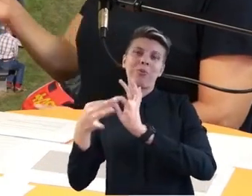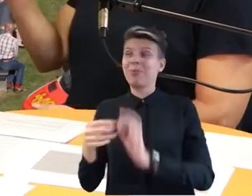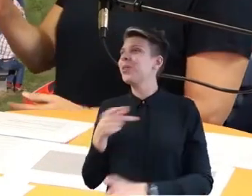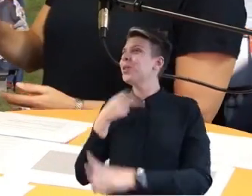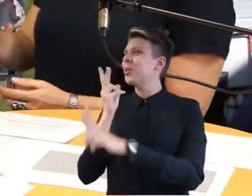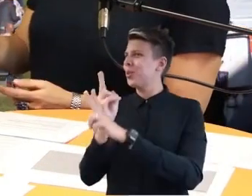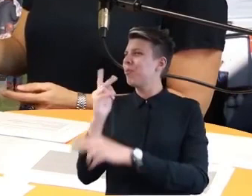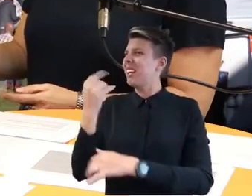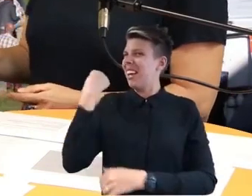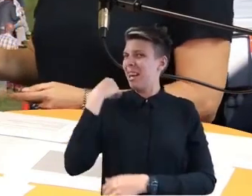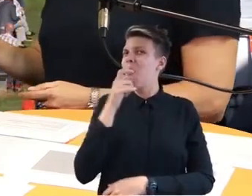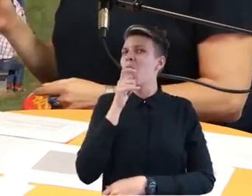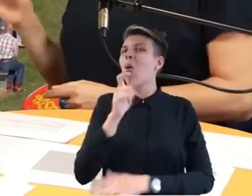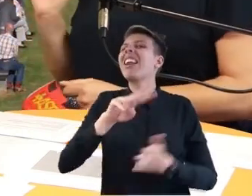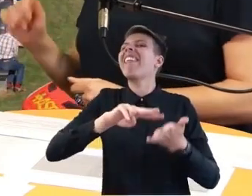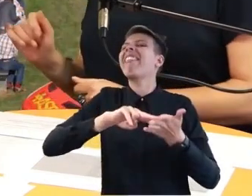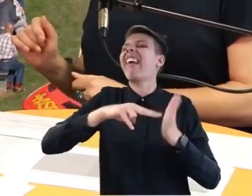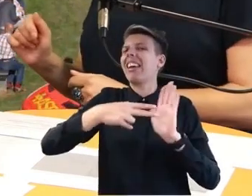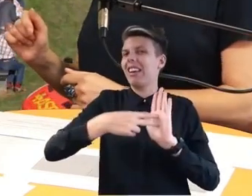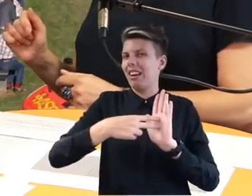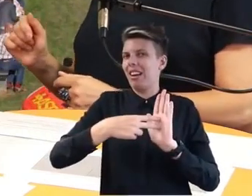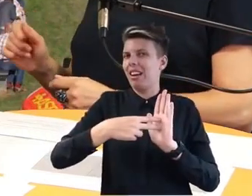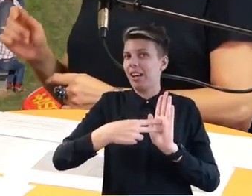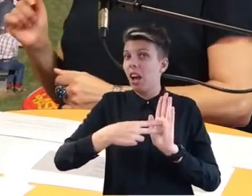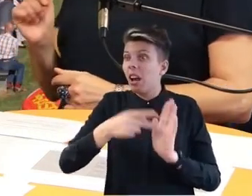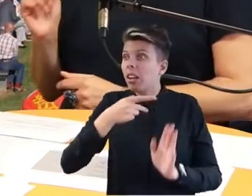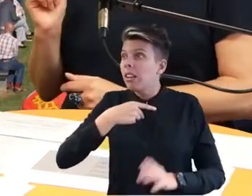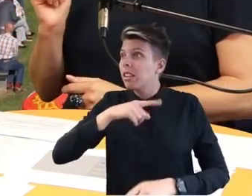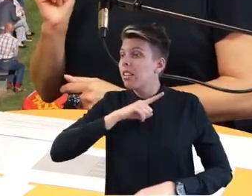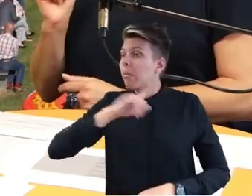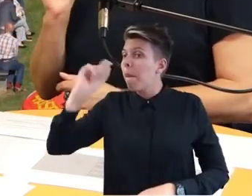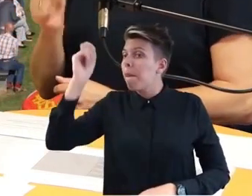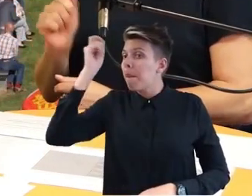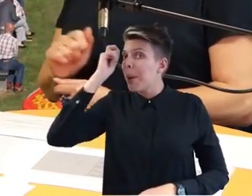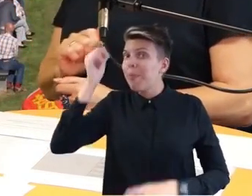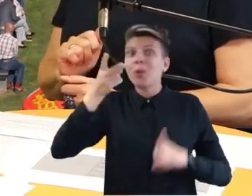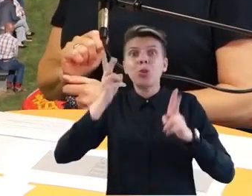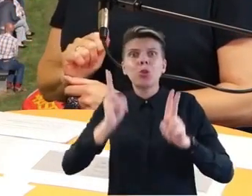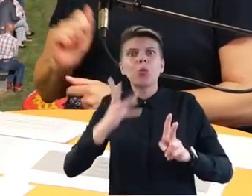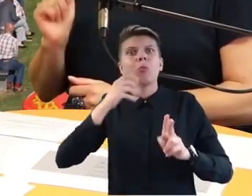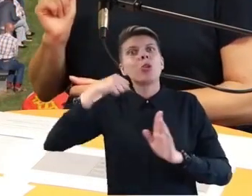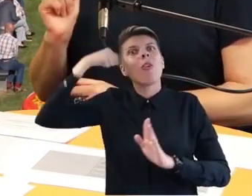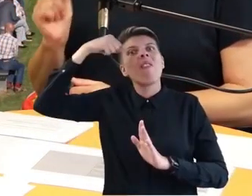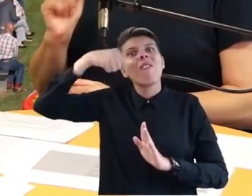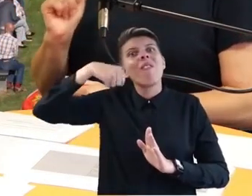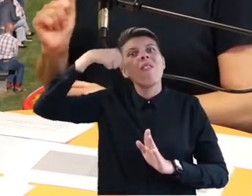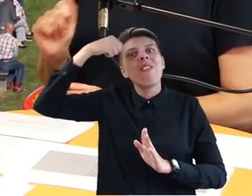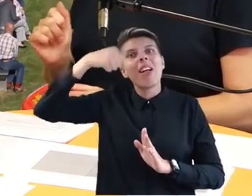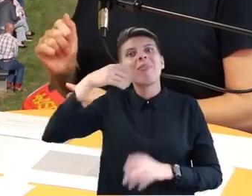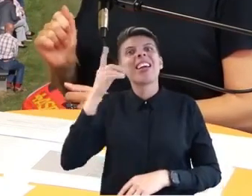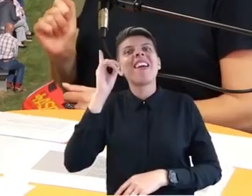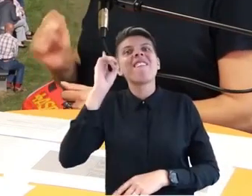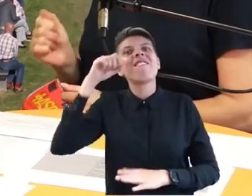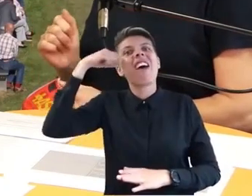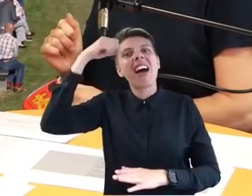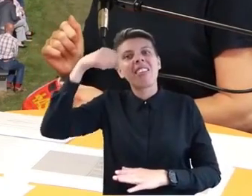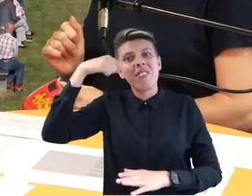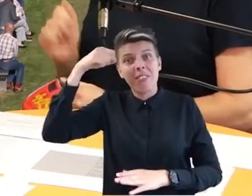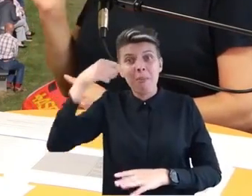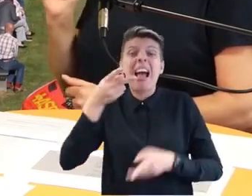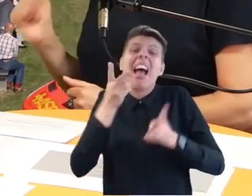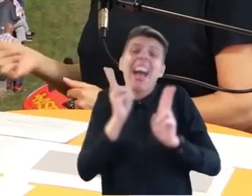gebraucht technik erwähnen fällt mir sieben teils ein dass wir ja auch im kleinen film zu und kleinen warnt film haben den ich eigentlich